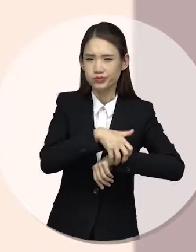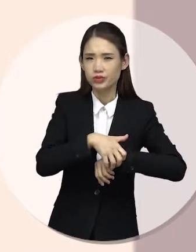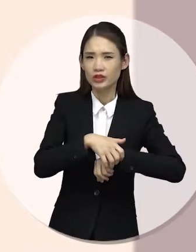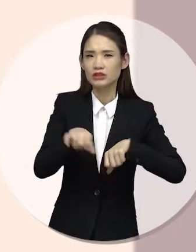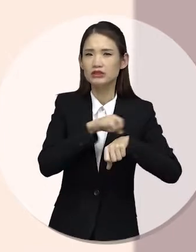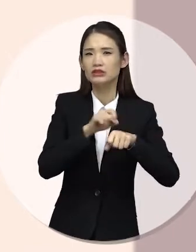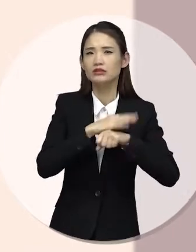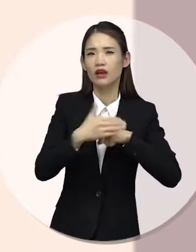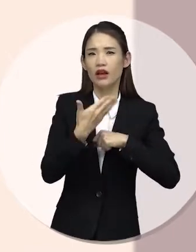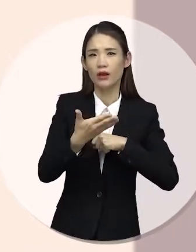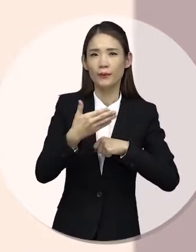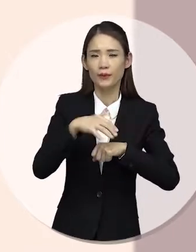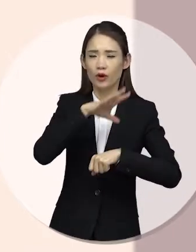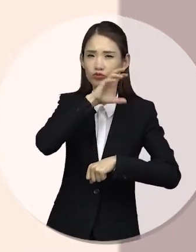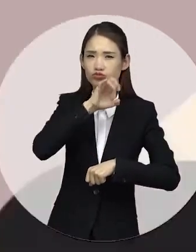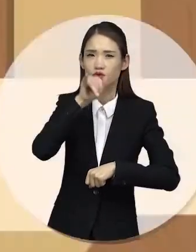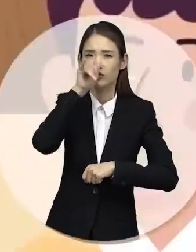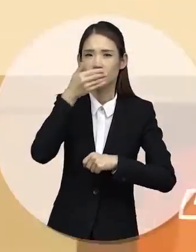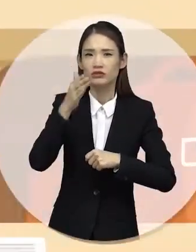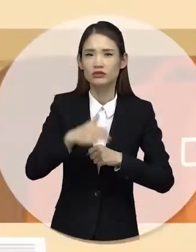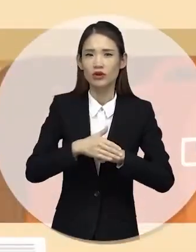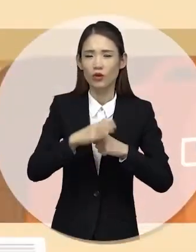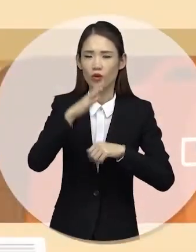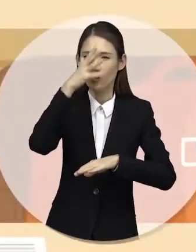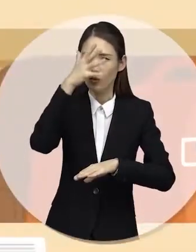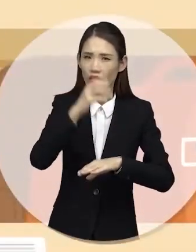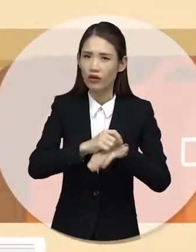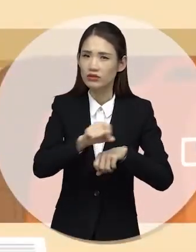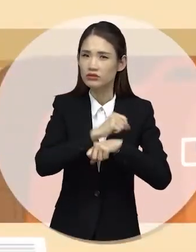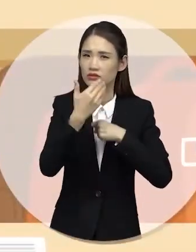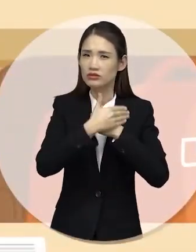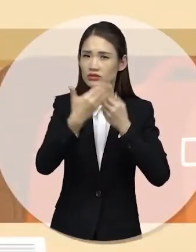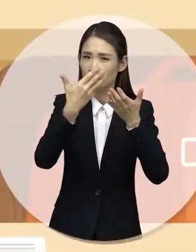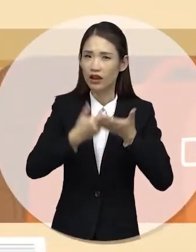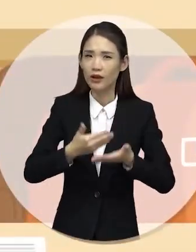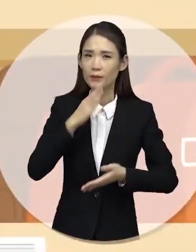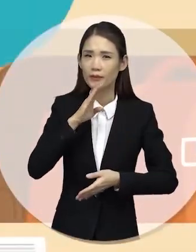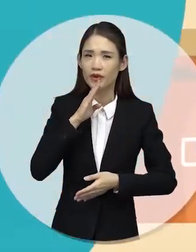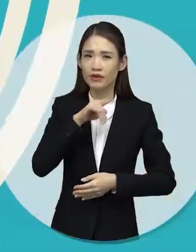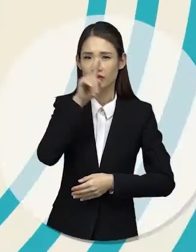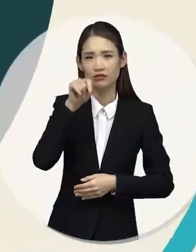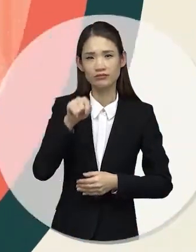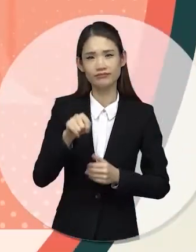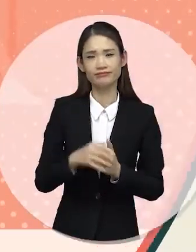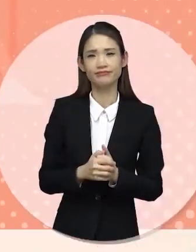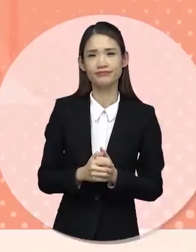불공평한 특혜라고 주장하기도 하는데 과연 특혜가 맞는 걸까요?